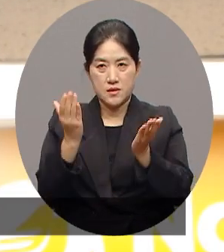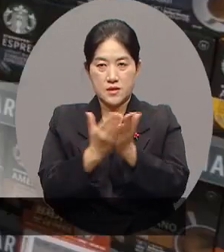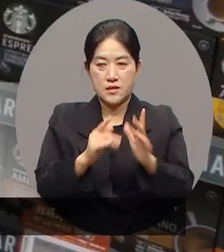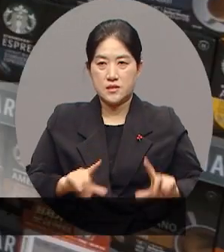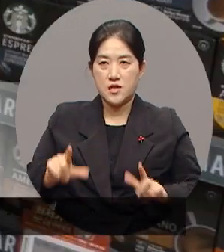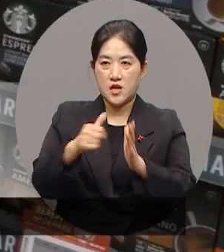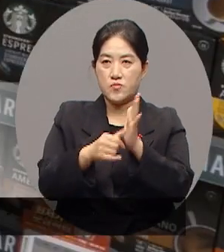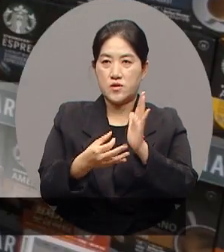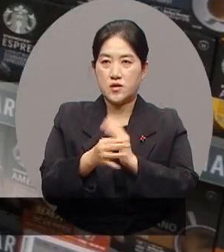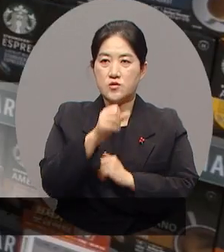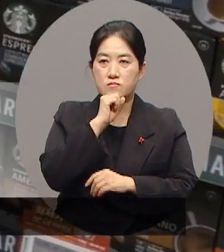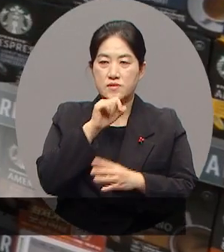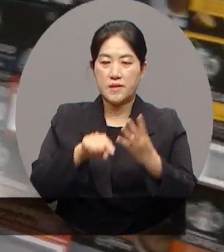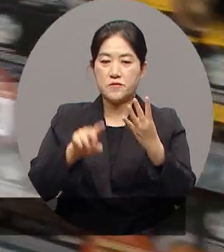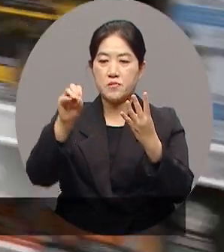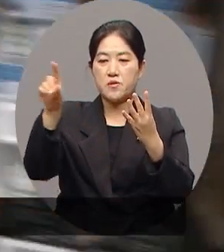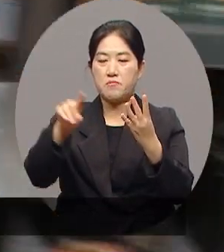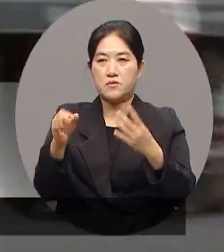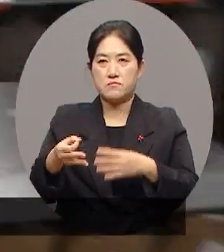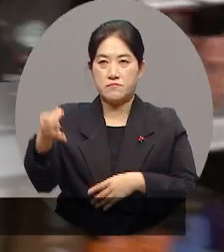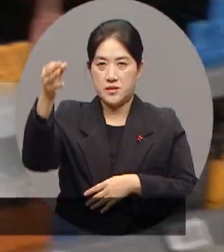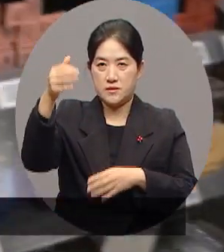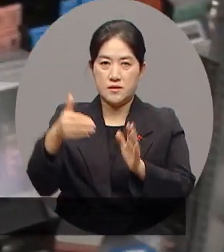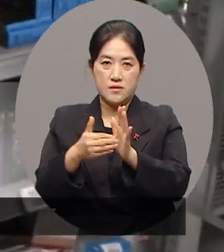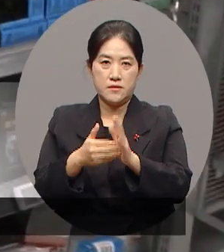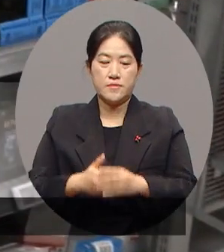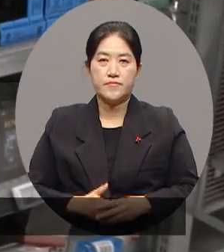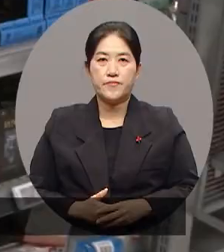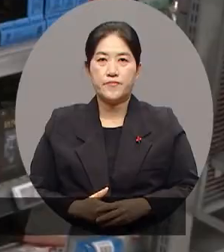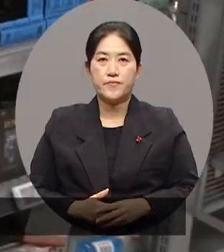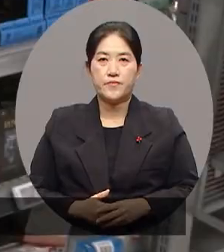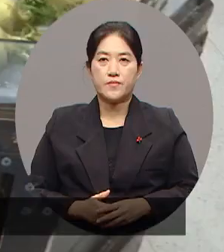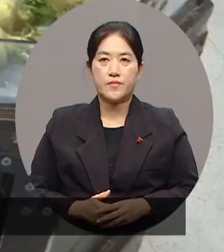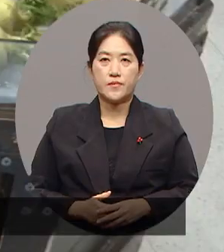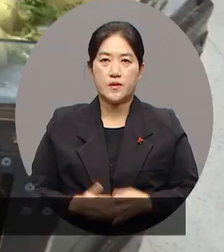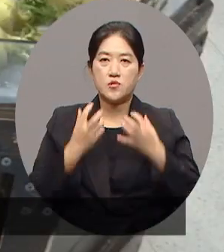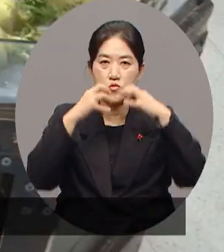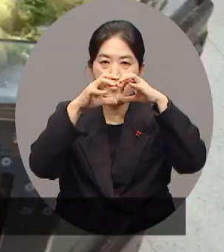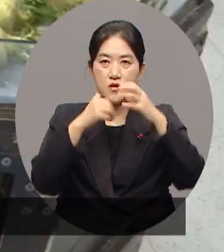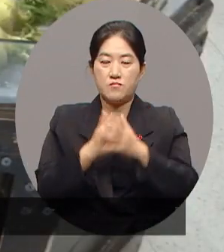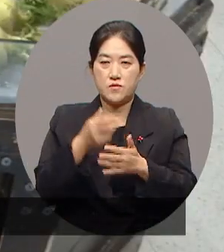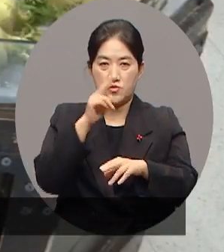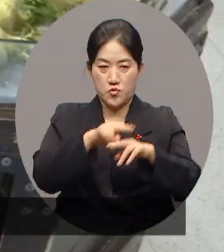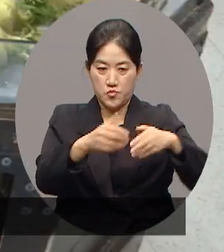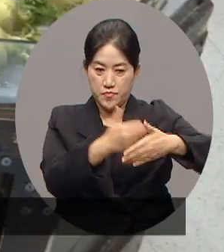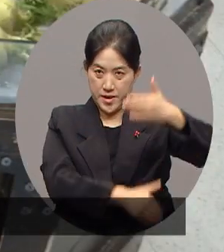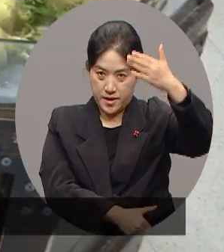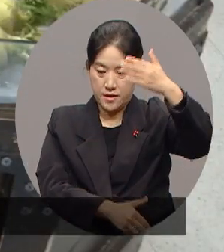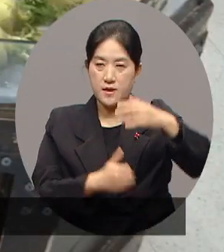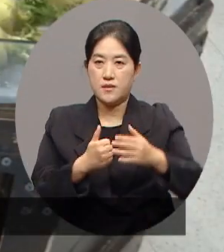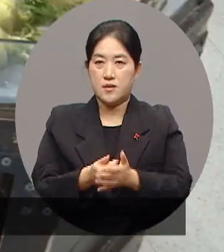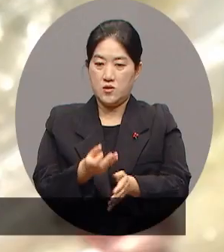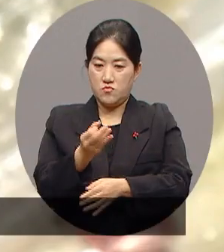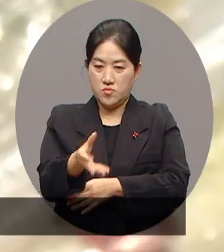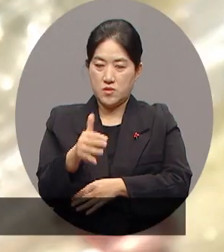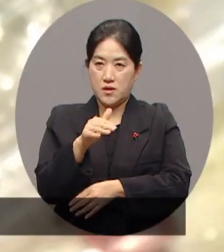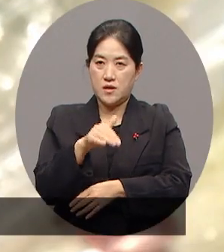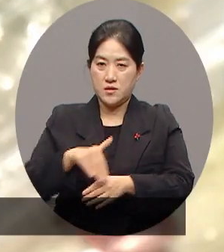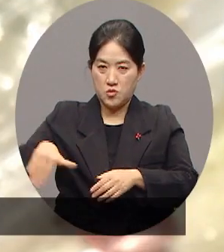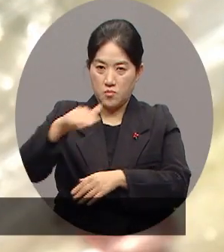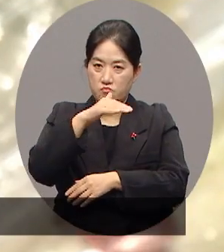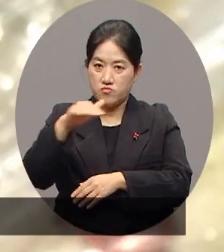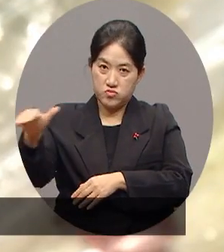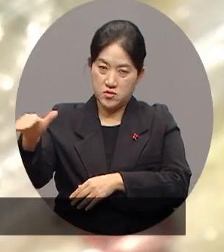물가 지수는 4.0% 상승한 것으로 집계됐습니다. 농산물과 석유류를 제외하고 물가의 기조적